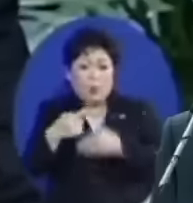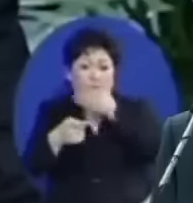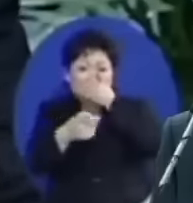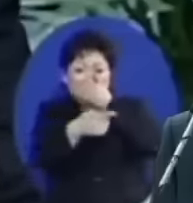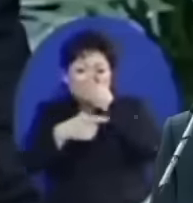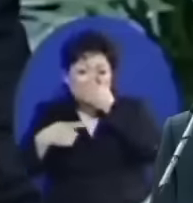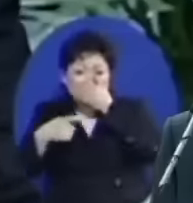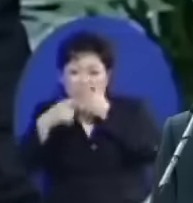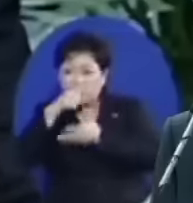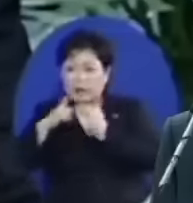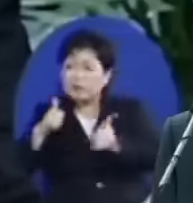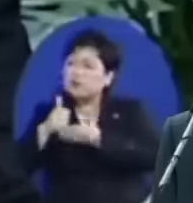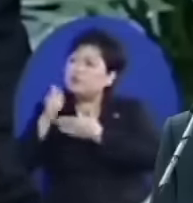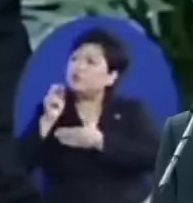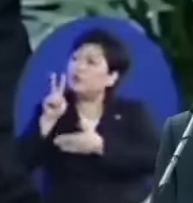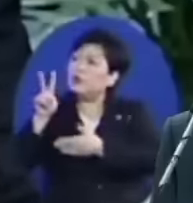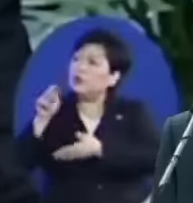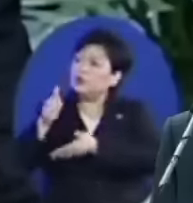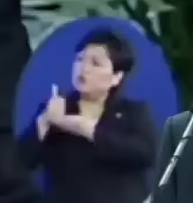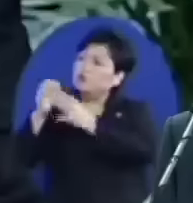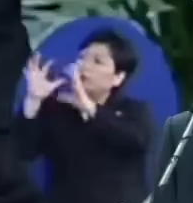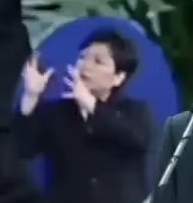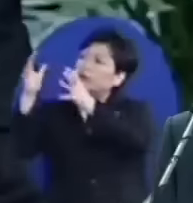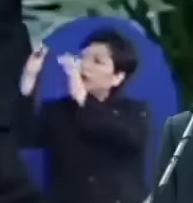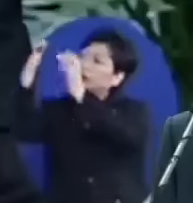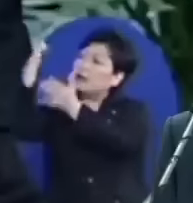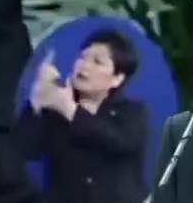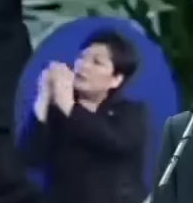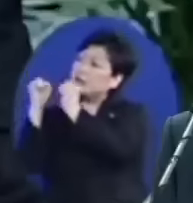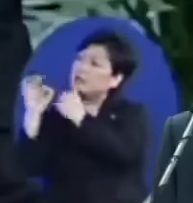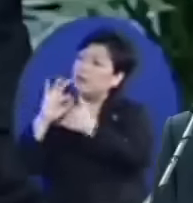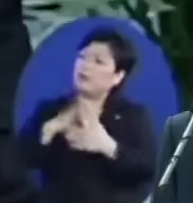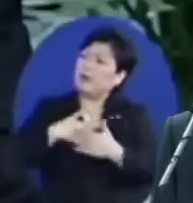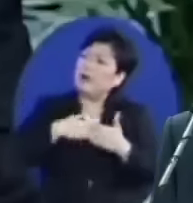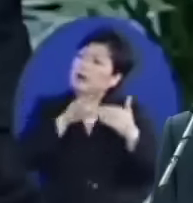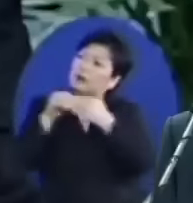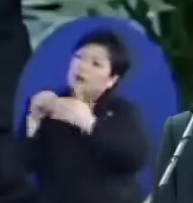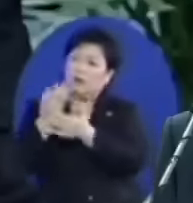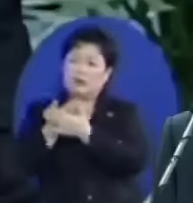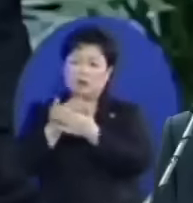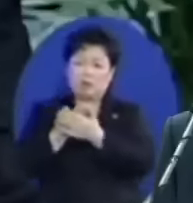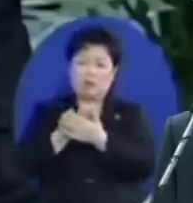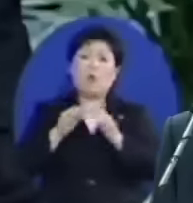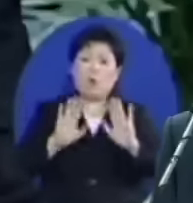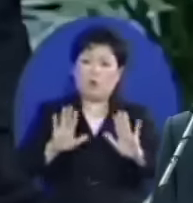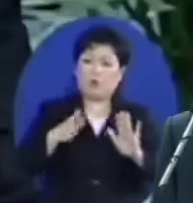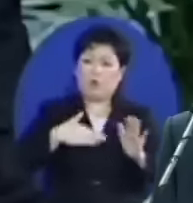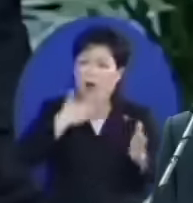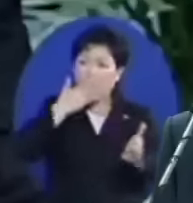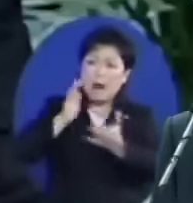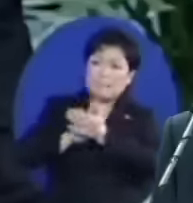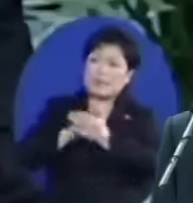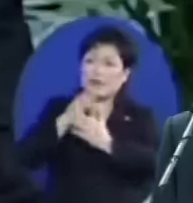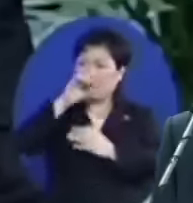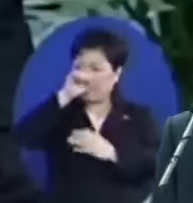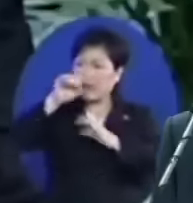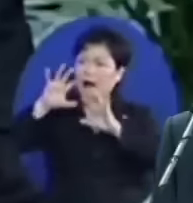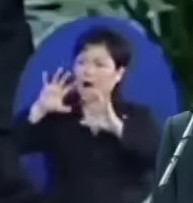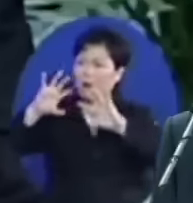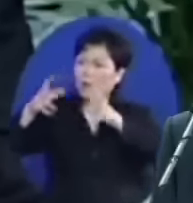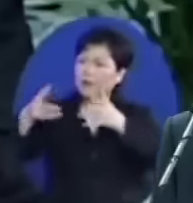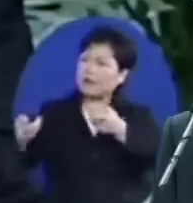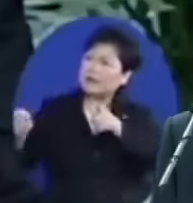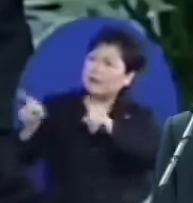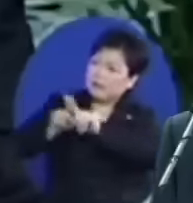죄인이 주여 주의 나라에 말 때 나를 기억하소서 주님이 그 기도를 들으시고 내가 오늘날 나와 함께 낙원에 있으리라.